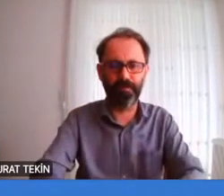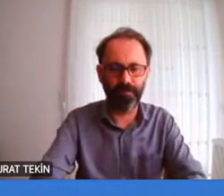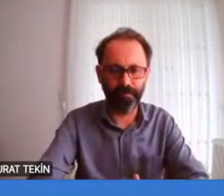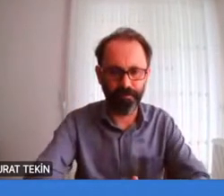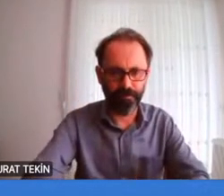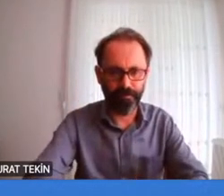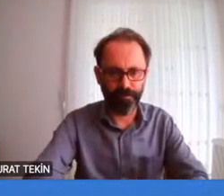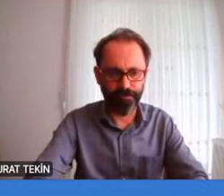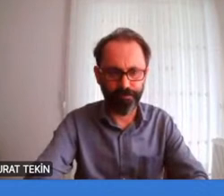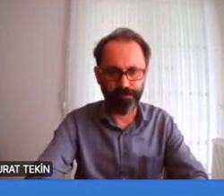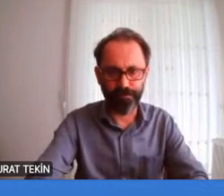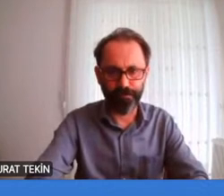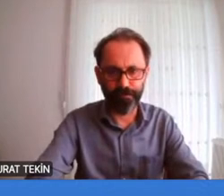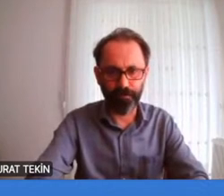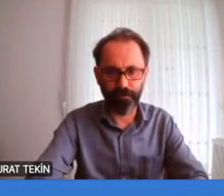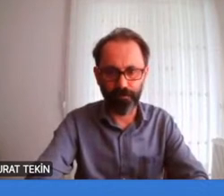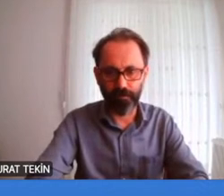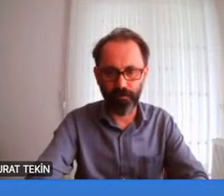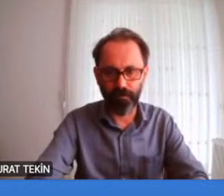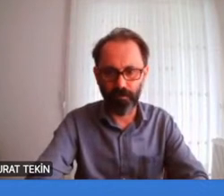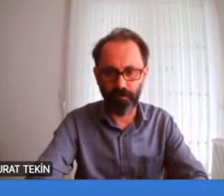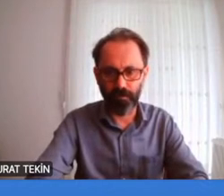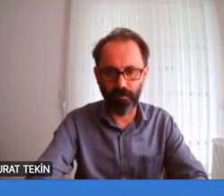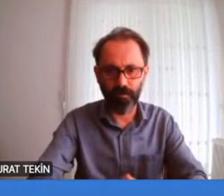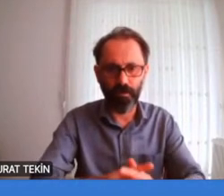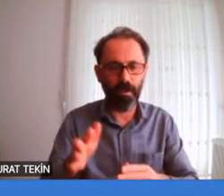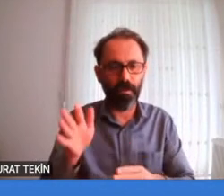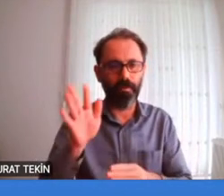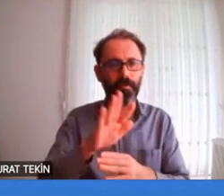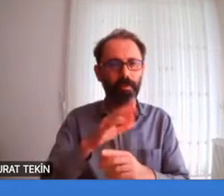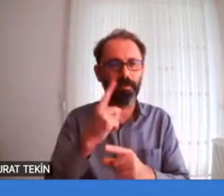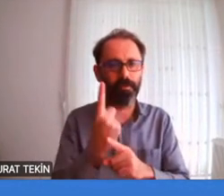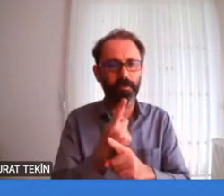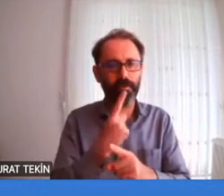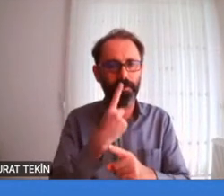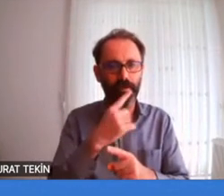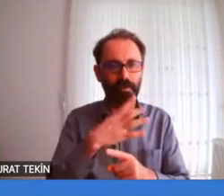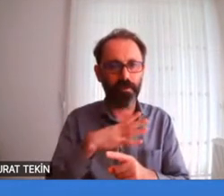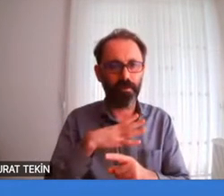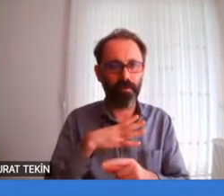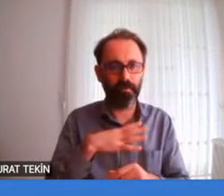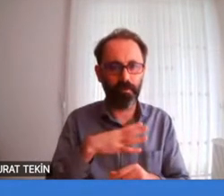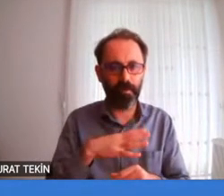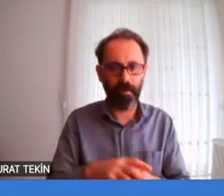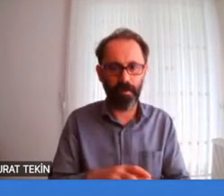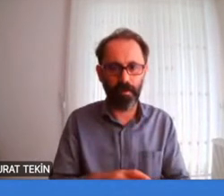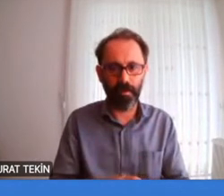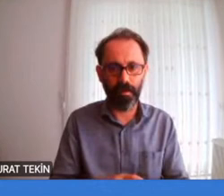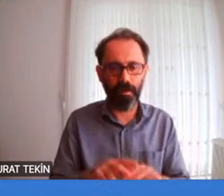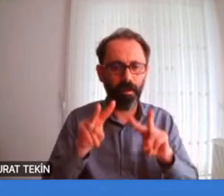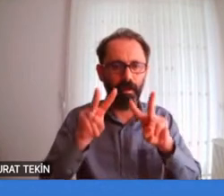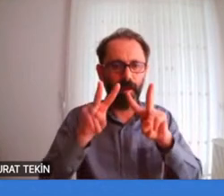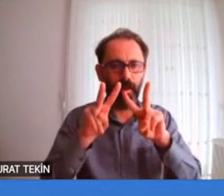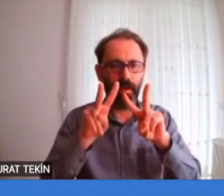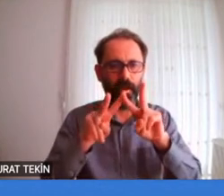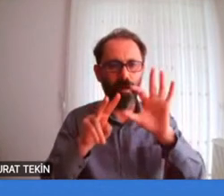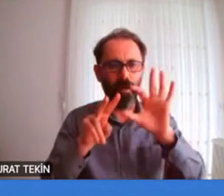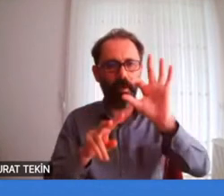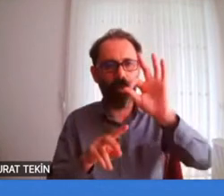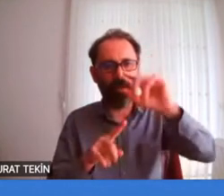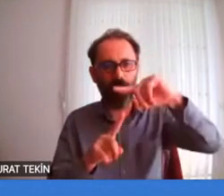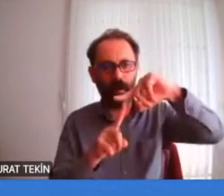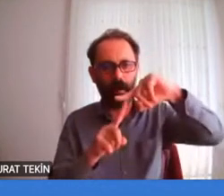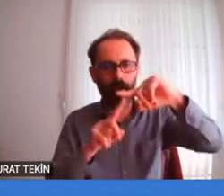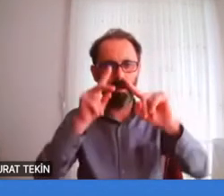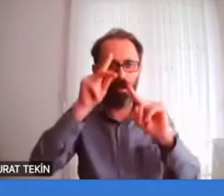ederiz. Eklemek isteyen var mı teknik ekipten? Şöyle eklemek istiyorum. Buyurun. Motive etmek için önce o kişinin ne